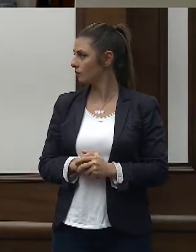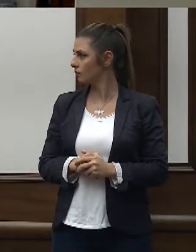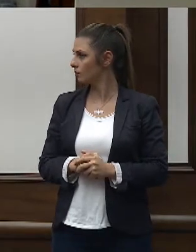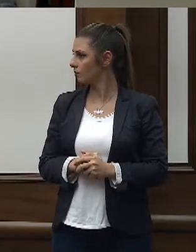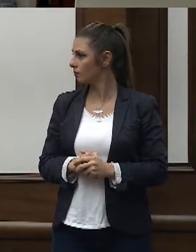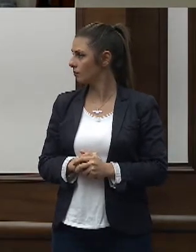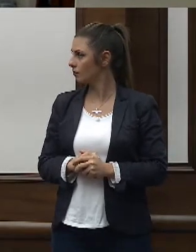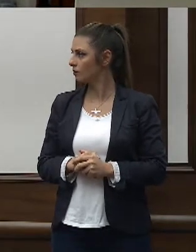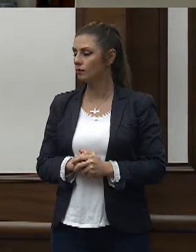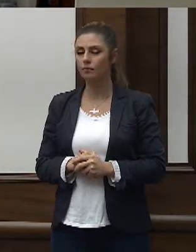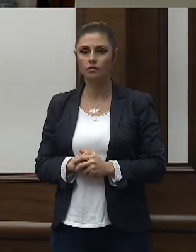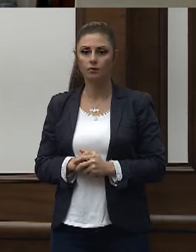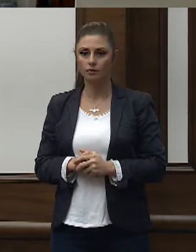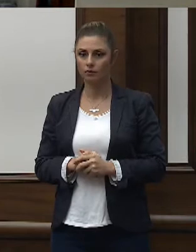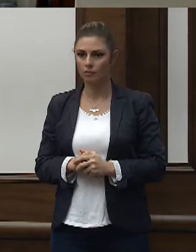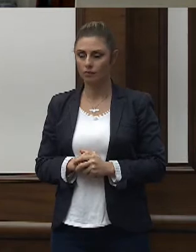Neydi?